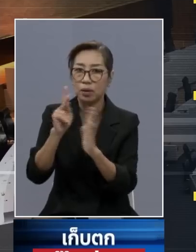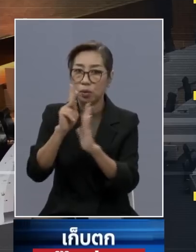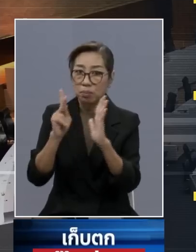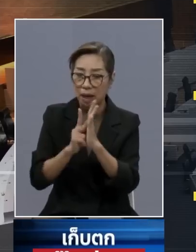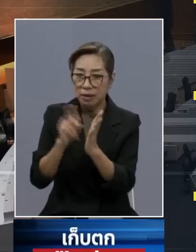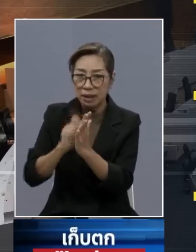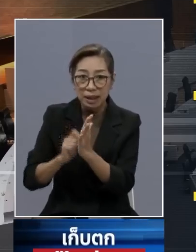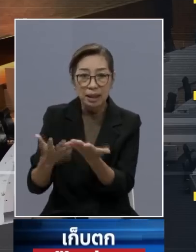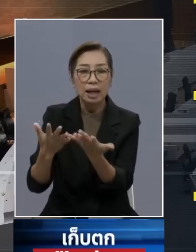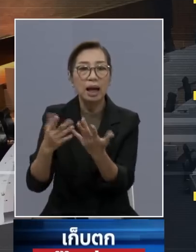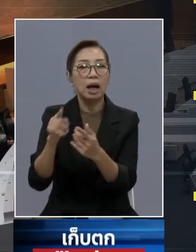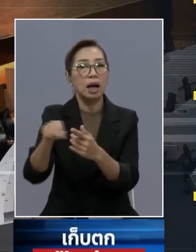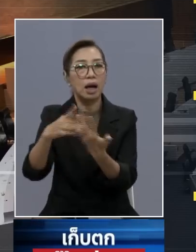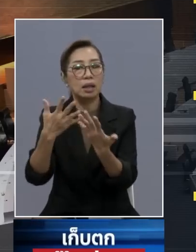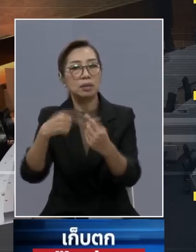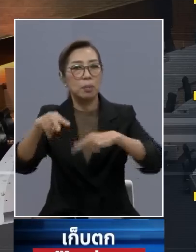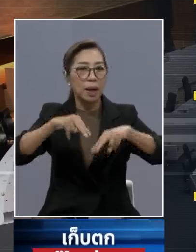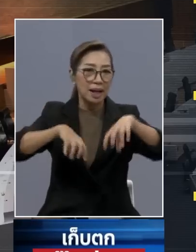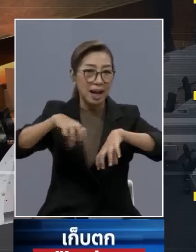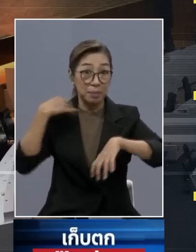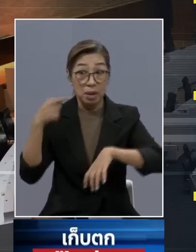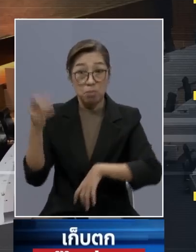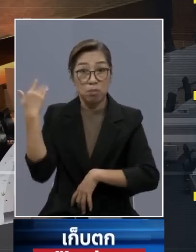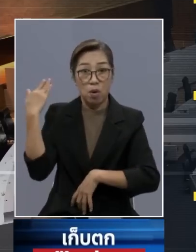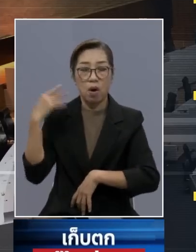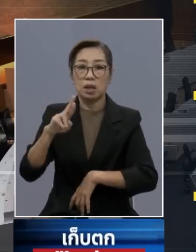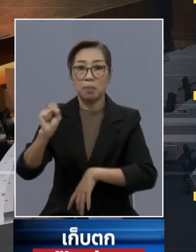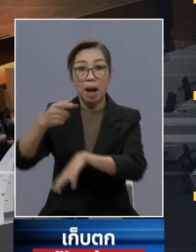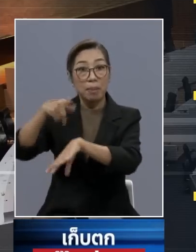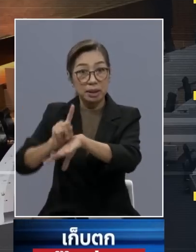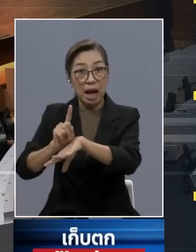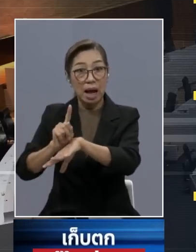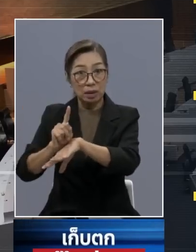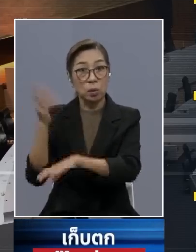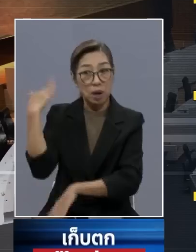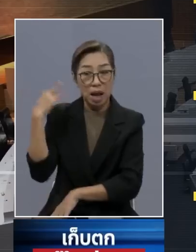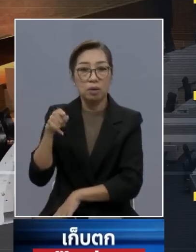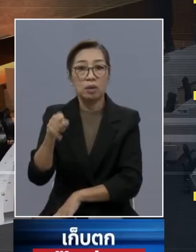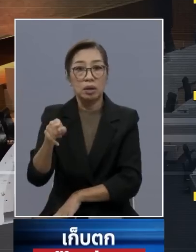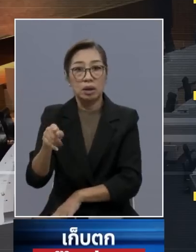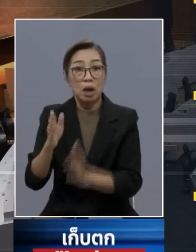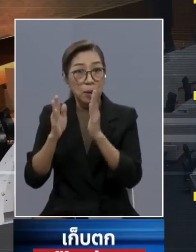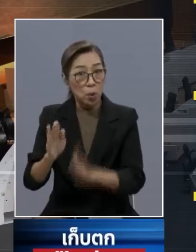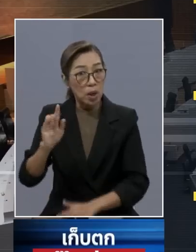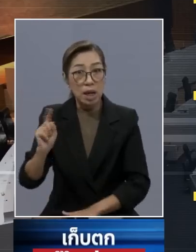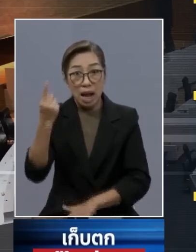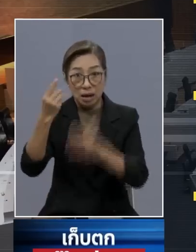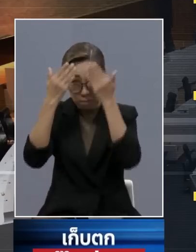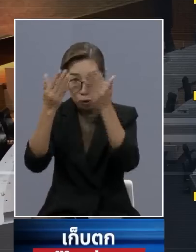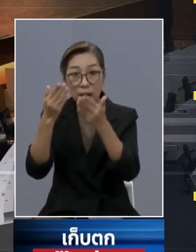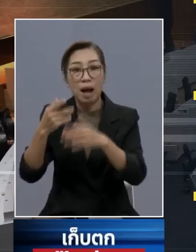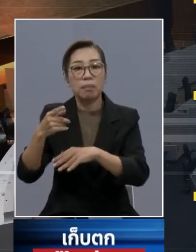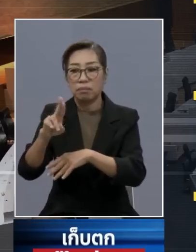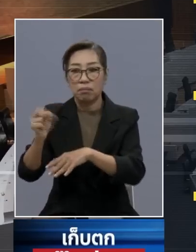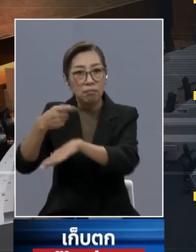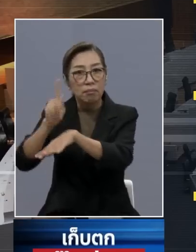วนะครับอดีตประธานรัฐสภาแล้วเป็นอดีตประธานรัฐสภาคนแรกในประวัติศาสตร์ที่เป็นชาวไทยมุสลิมด้วยหน้าที่ฝ่าย